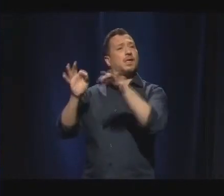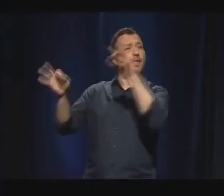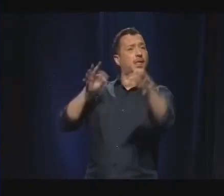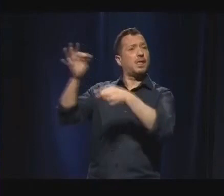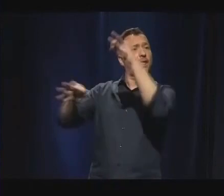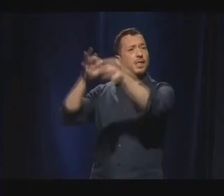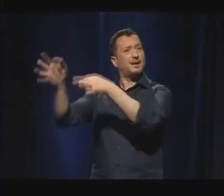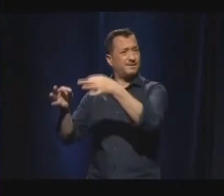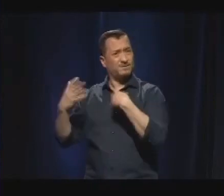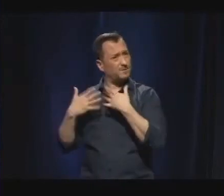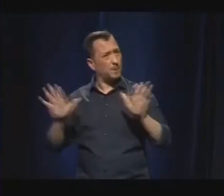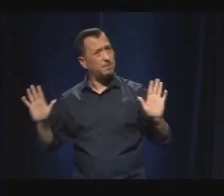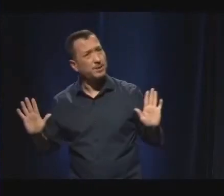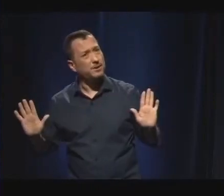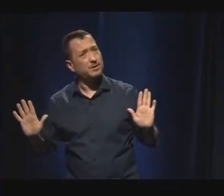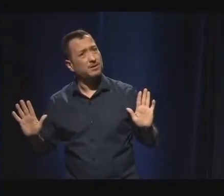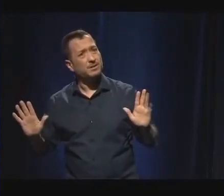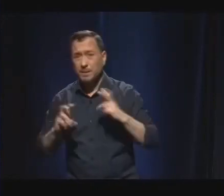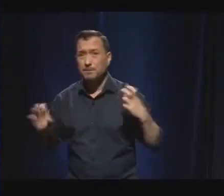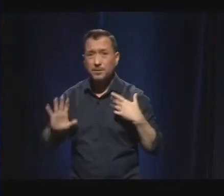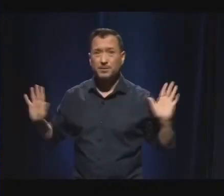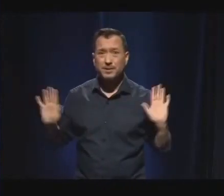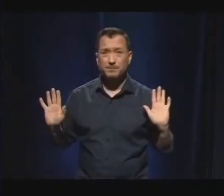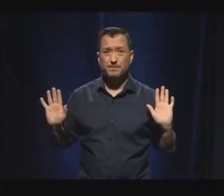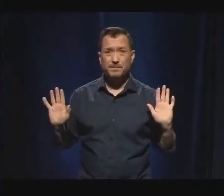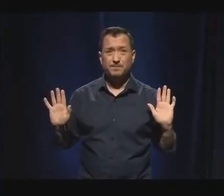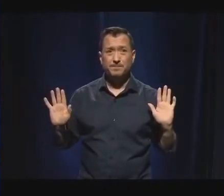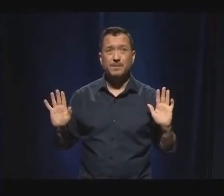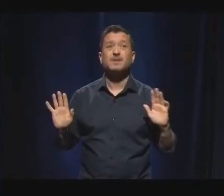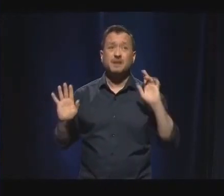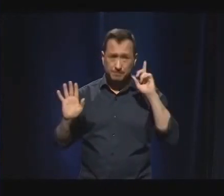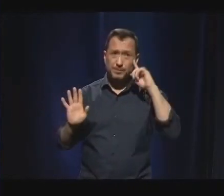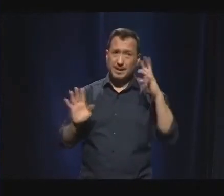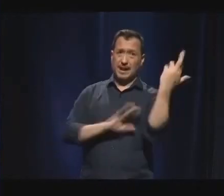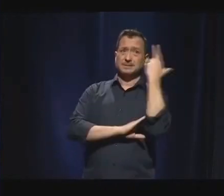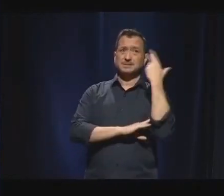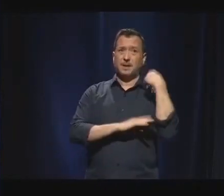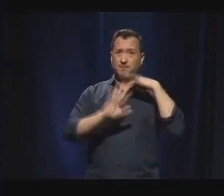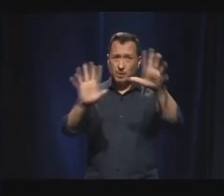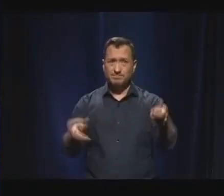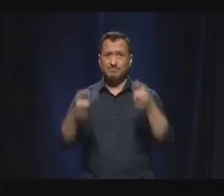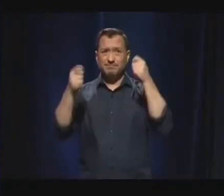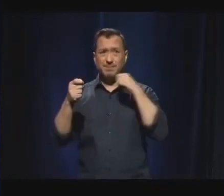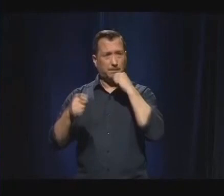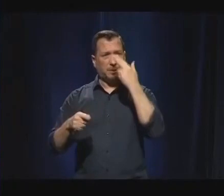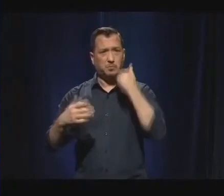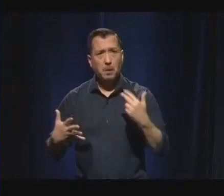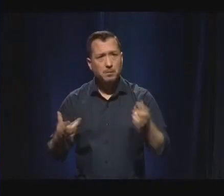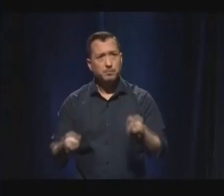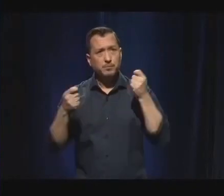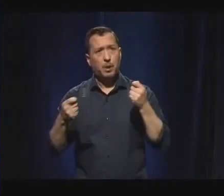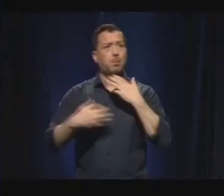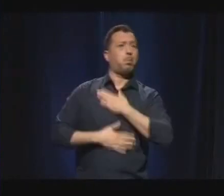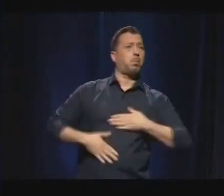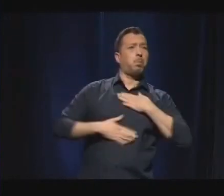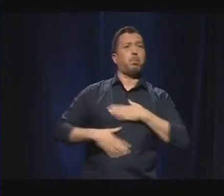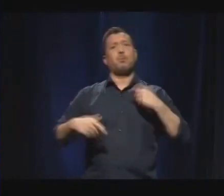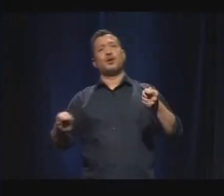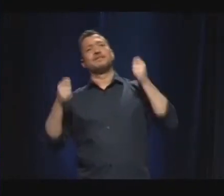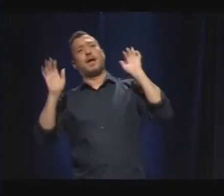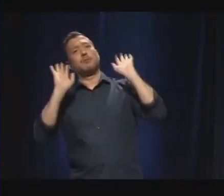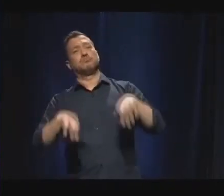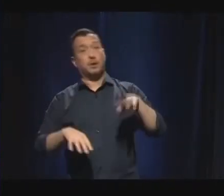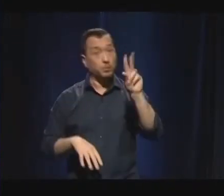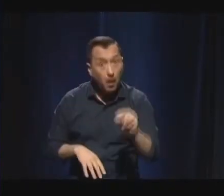la grande région de Montréal. Donc, c'est pour ça qu'on est prudent. Ce n'est pas pour le plaisir. Puis, le